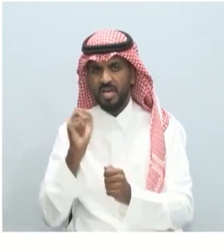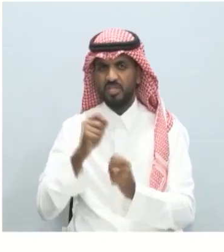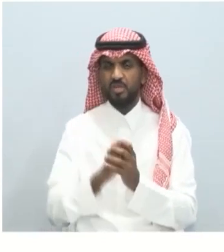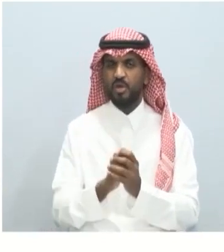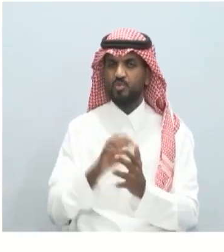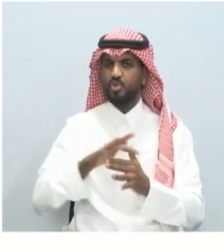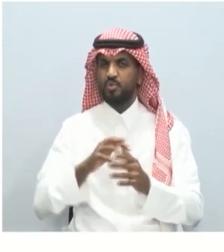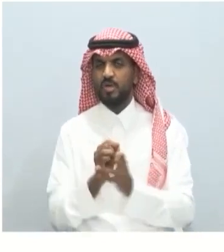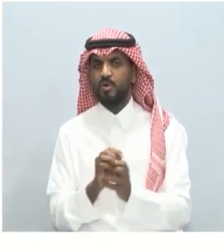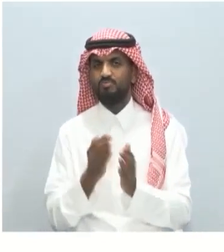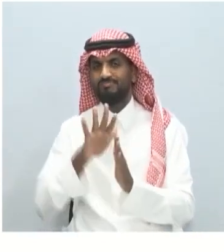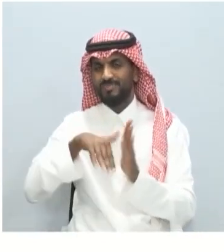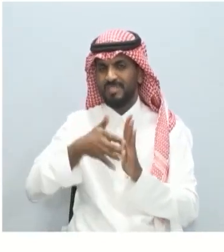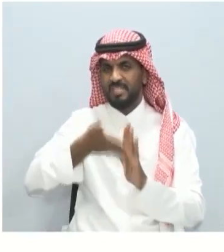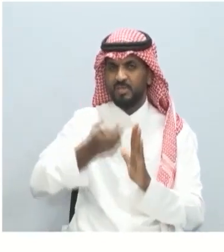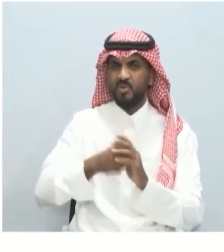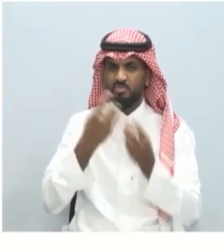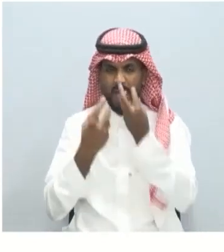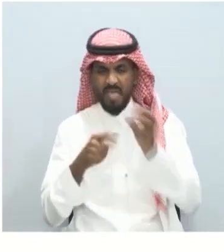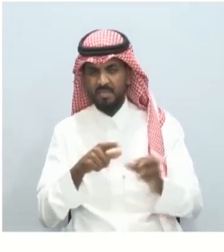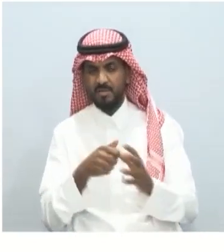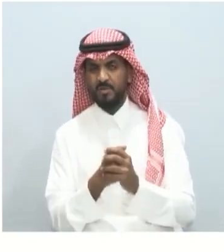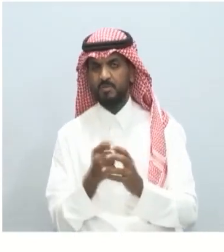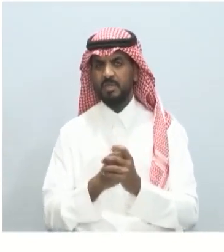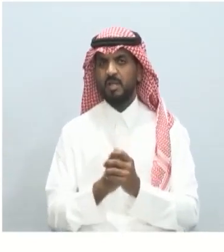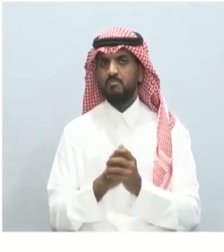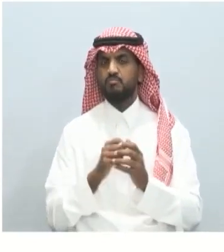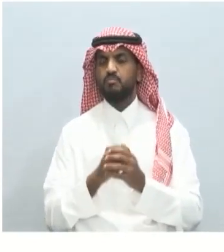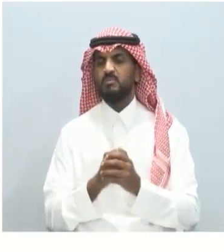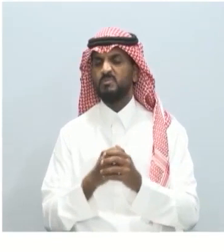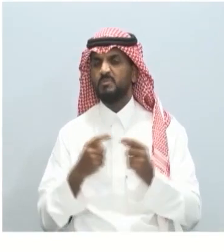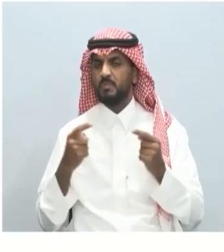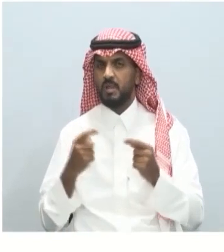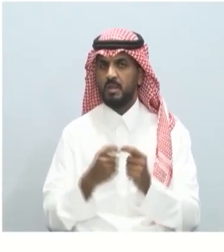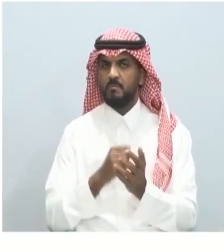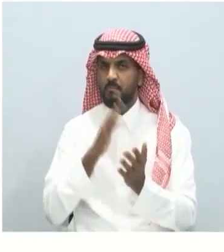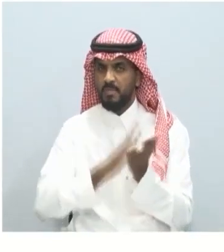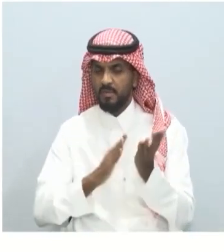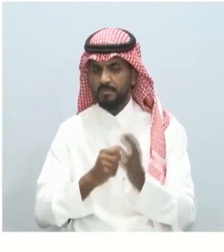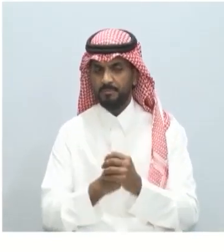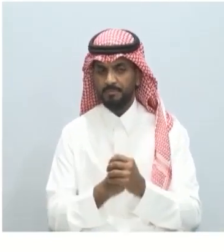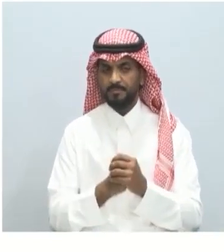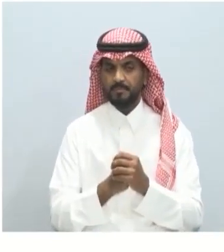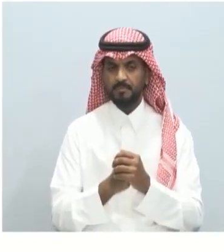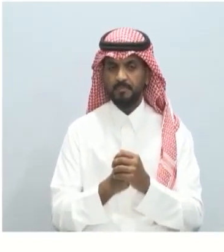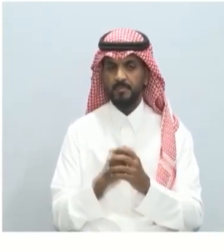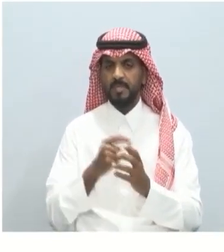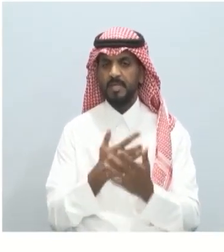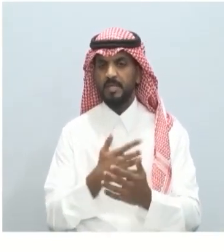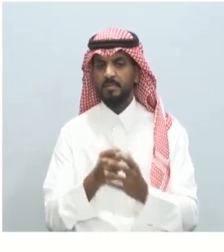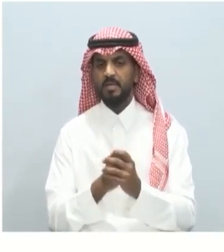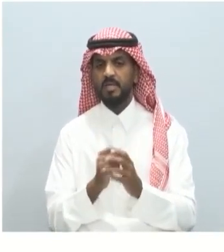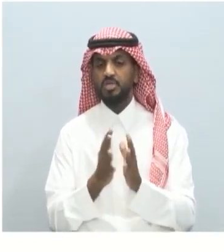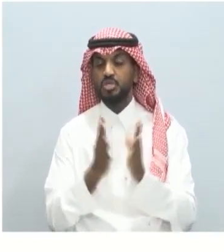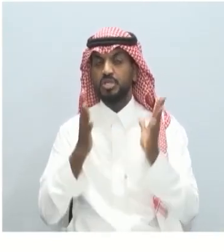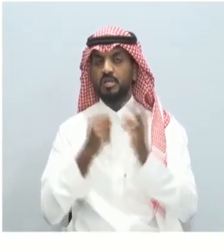وطين ورماد وقدر ونحو ذلك من المعوقات او المضار والحديث دليل على ان الايمان كالشجره